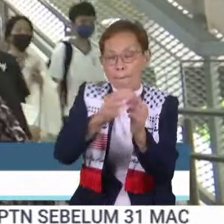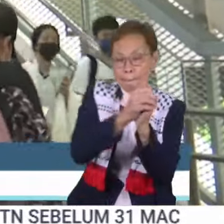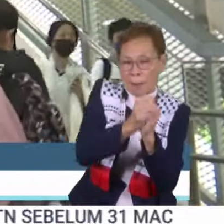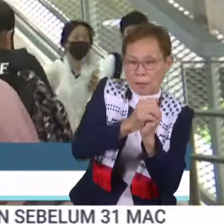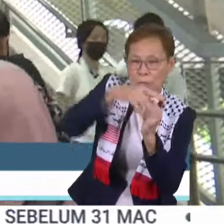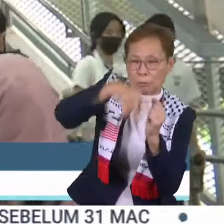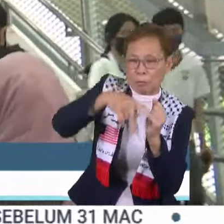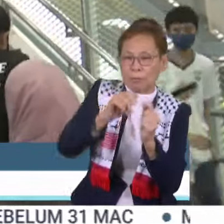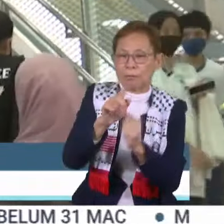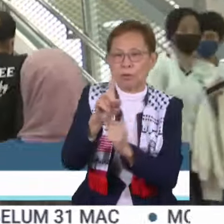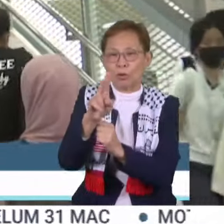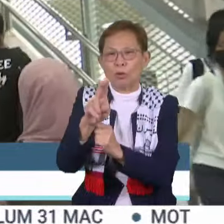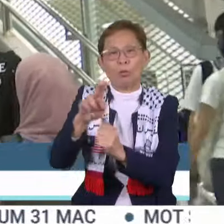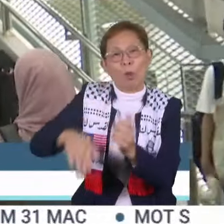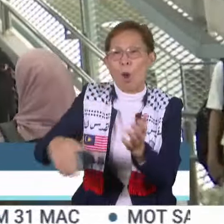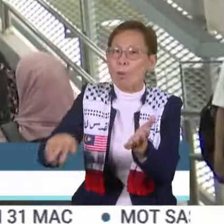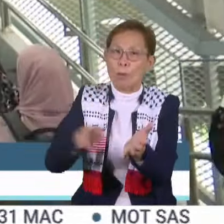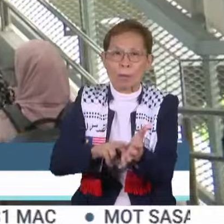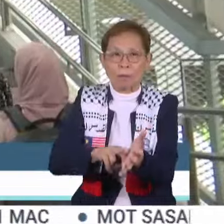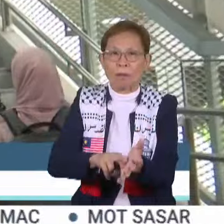bawah padu.